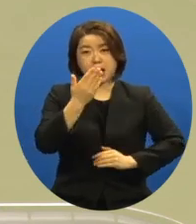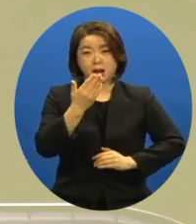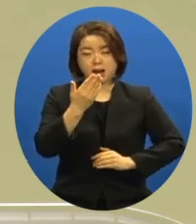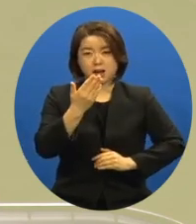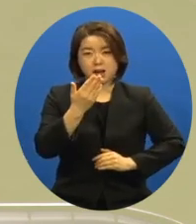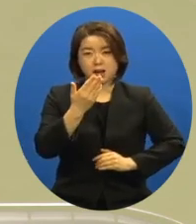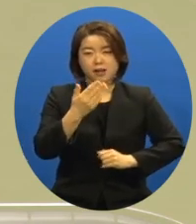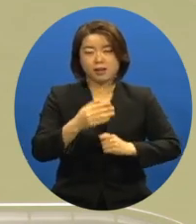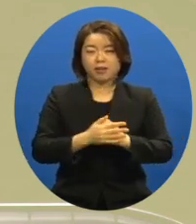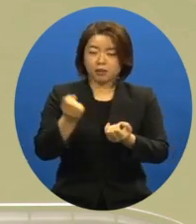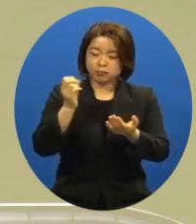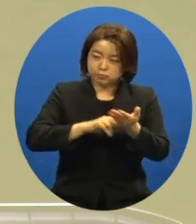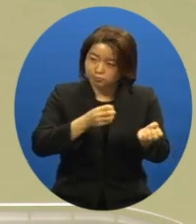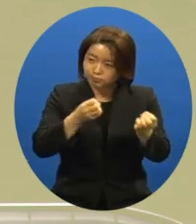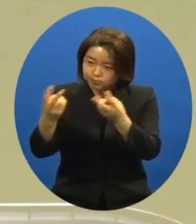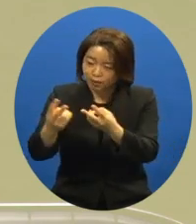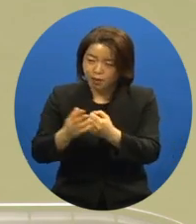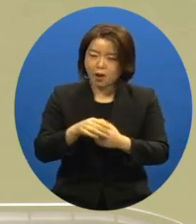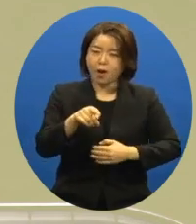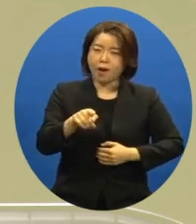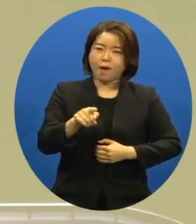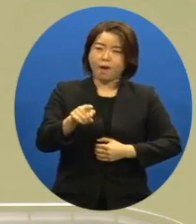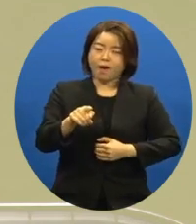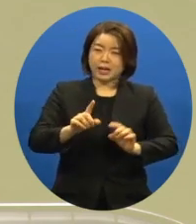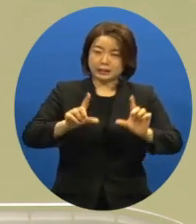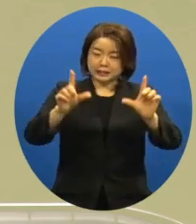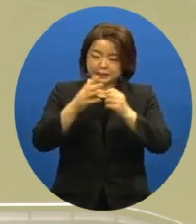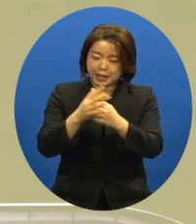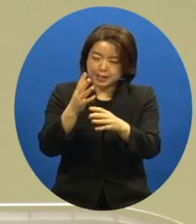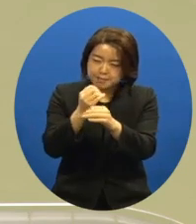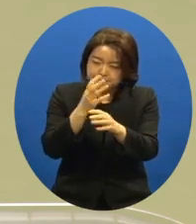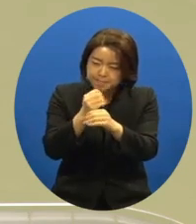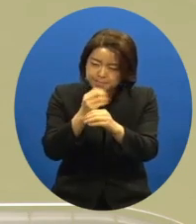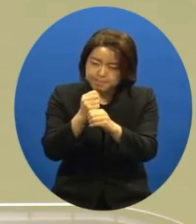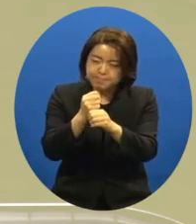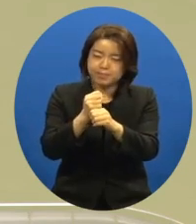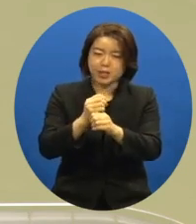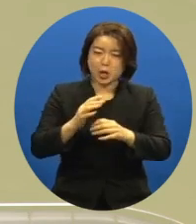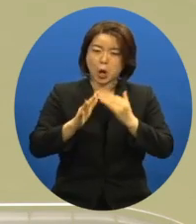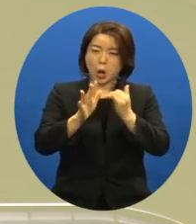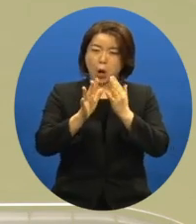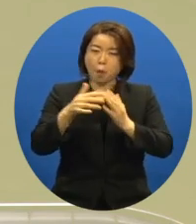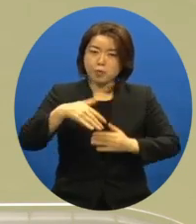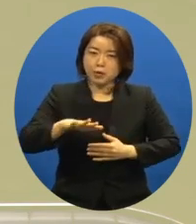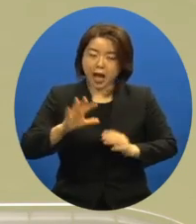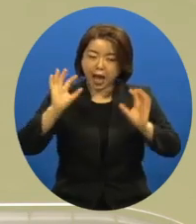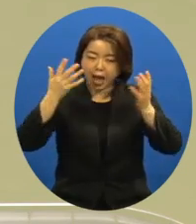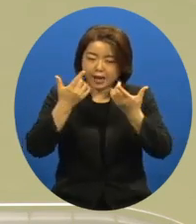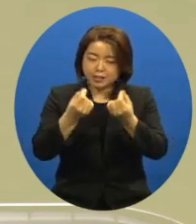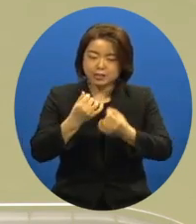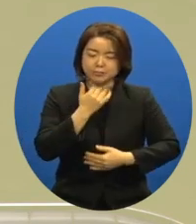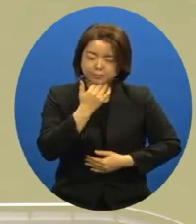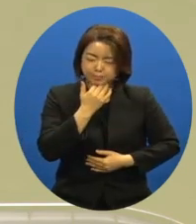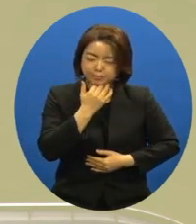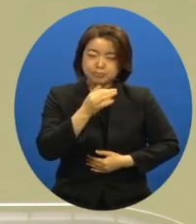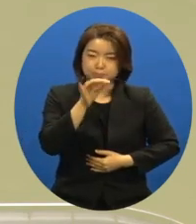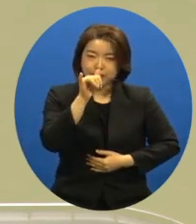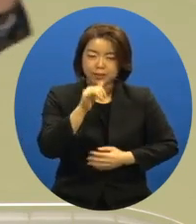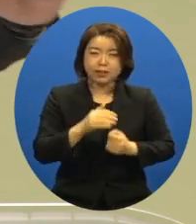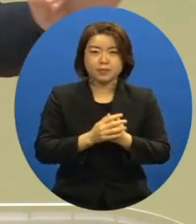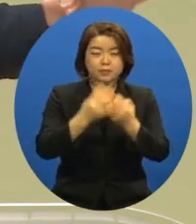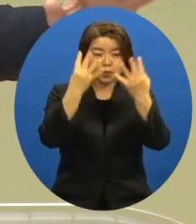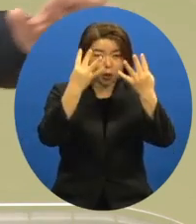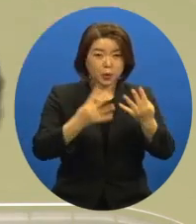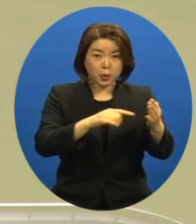그리고는 그날을 정말 어린아이 소풍 가듯이 기다렸습니다. 그날이 되었습니다. 그 교도소에